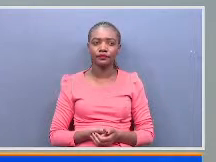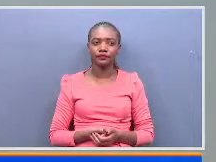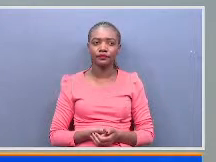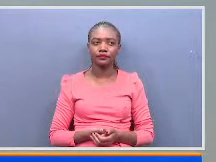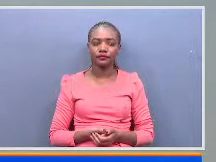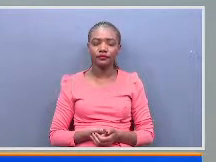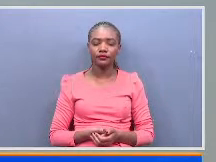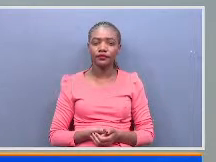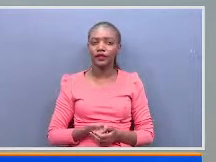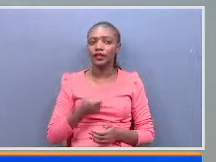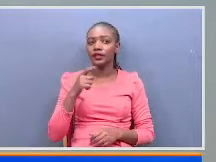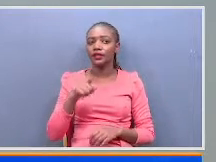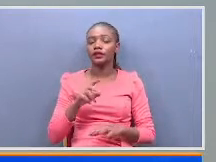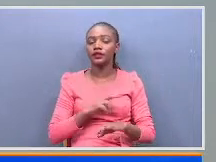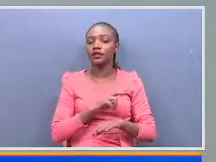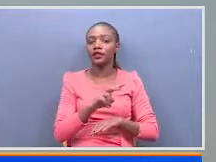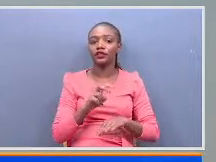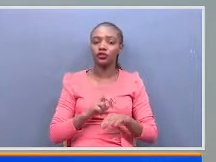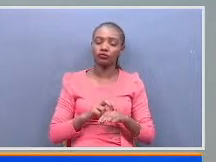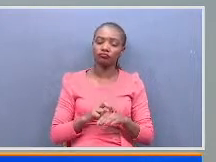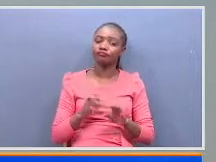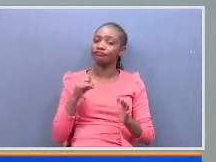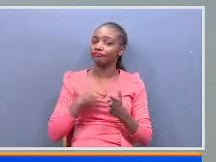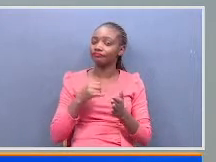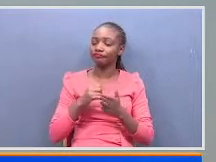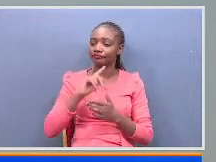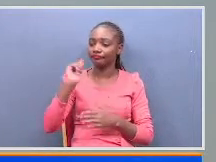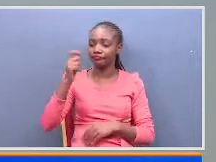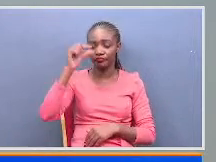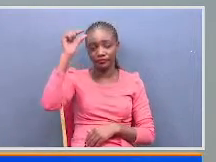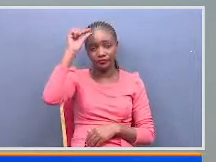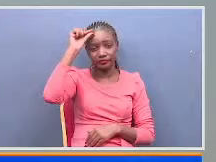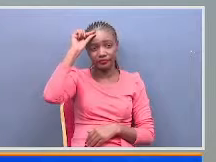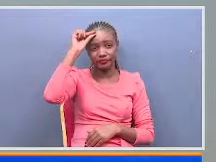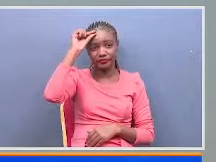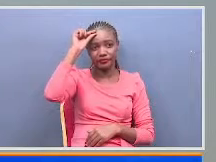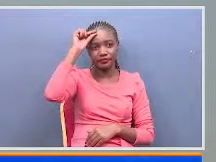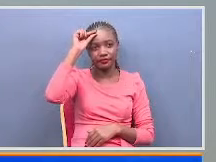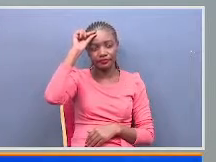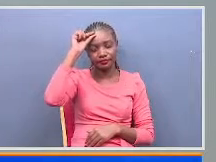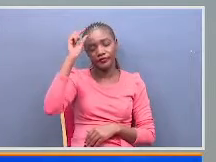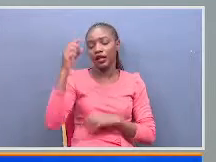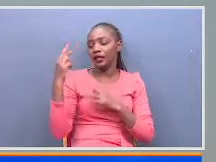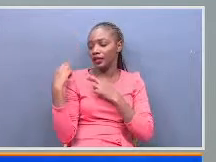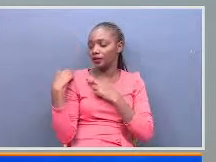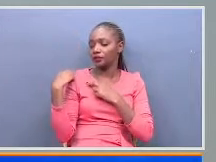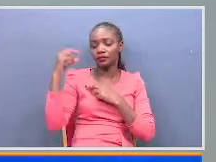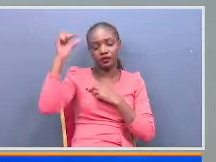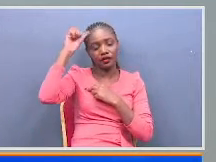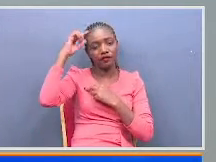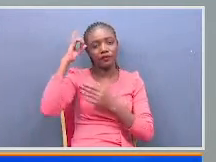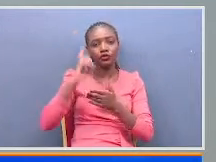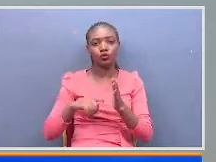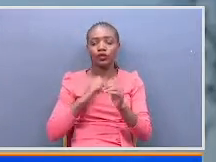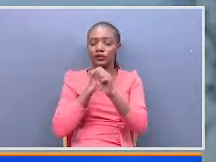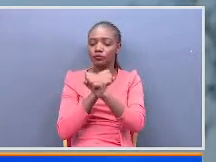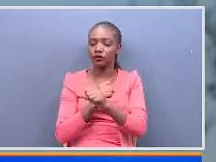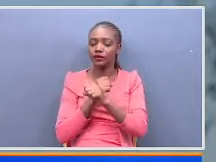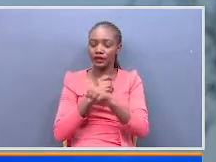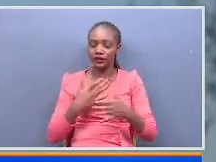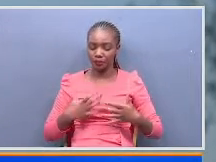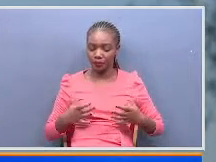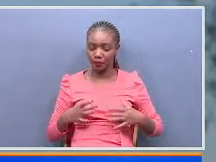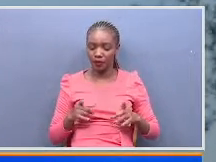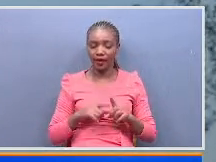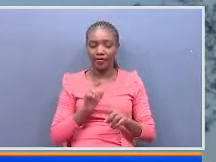dunia, hata serikali ya Kenya, kazi ya serikali ni kuchunga mali ya watu na maisha ya watu.